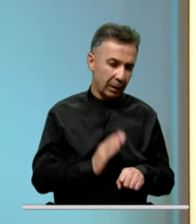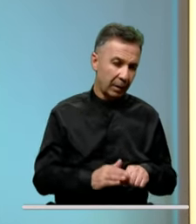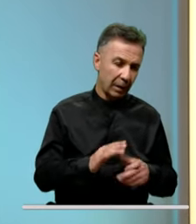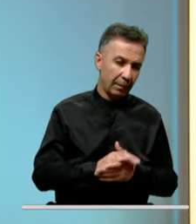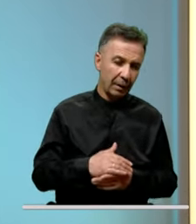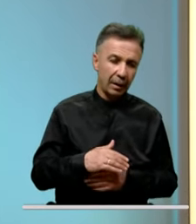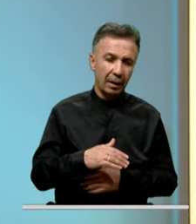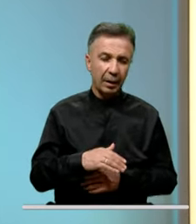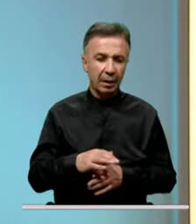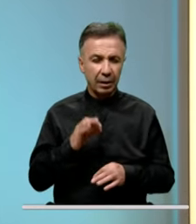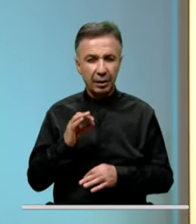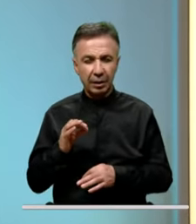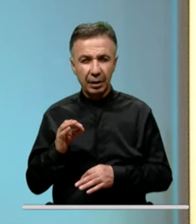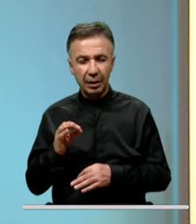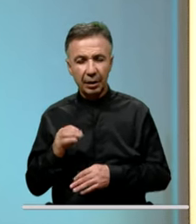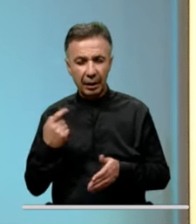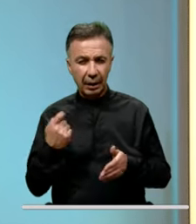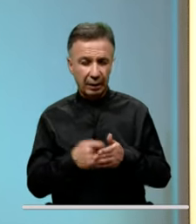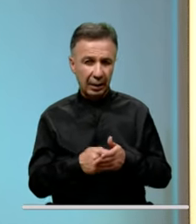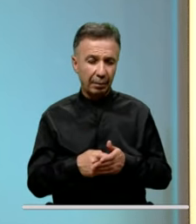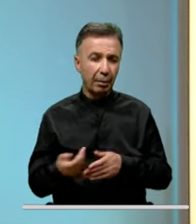kişi adına bir başkası da yapabilir.